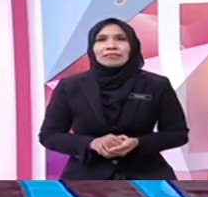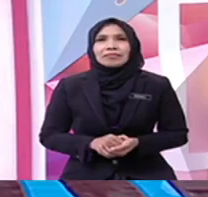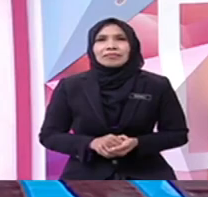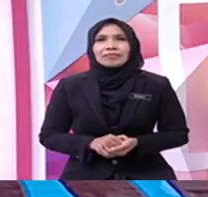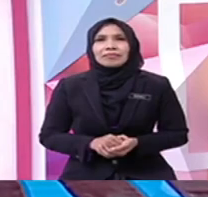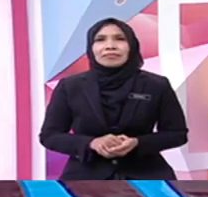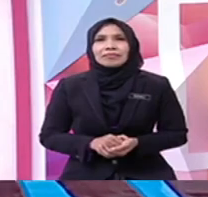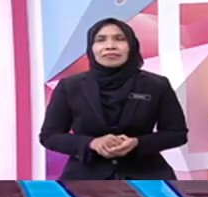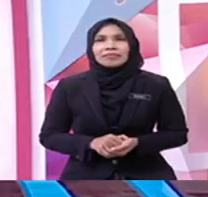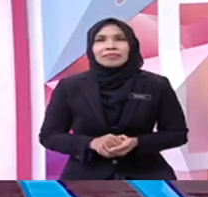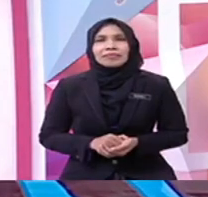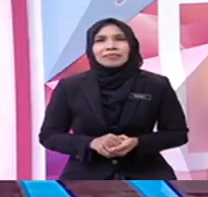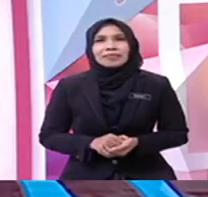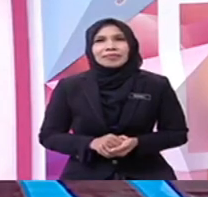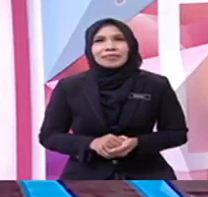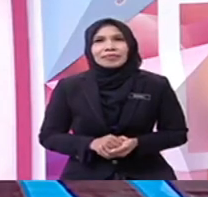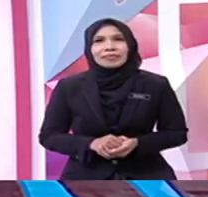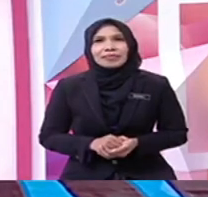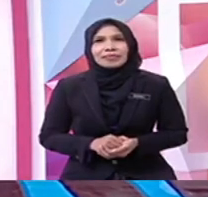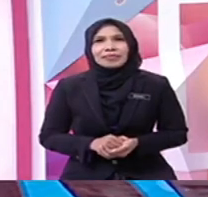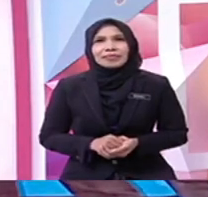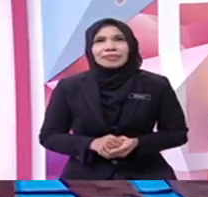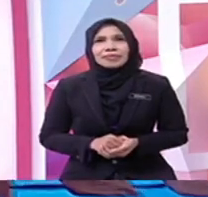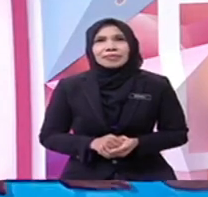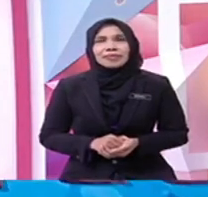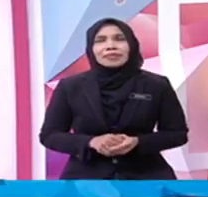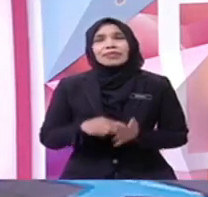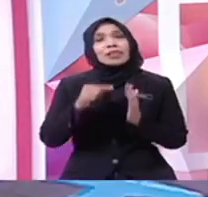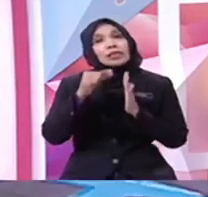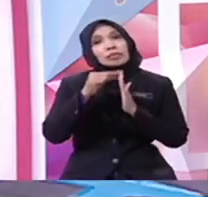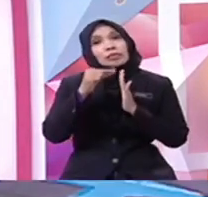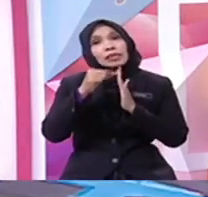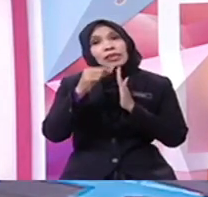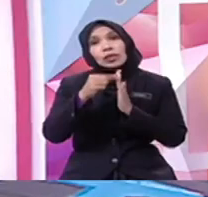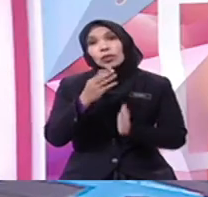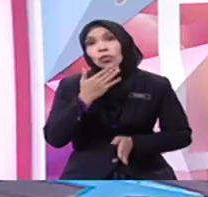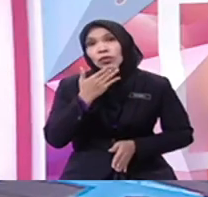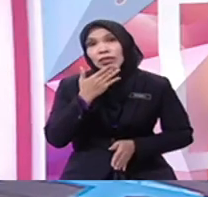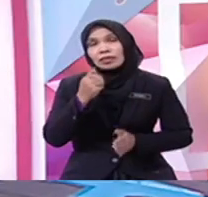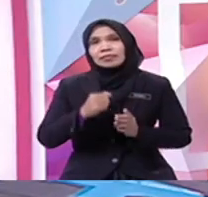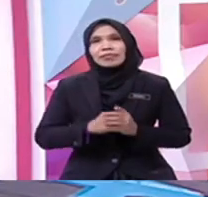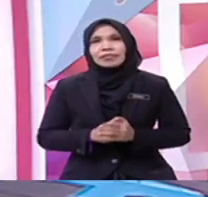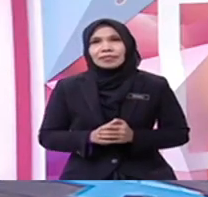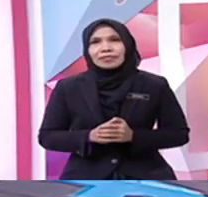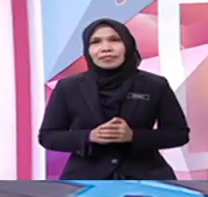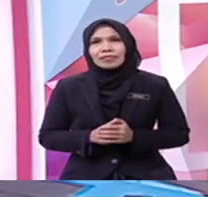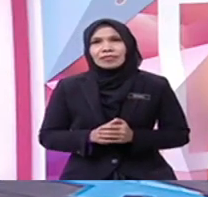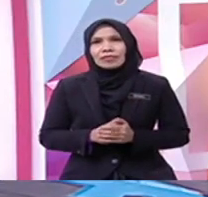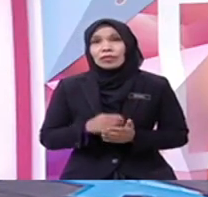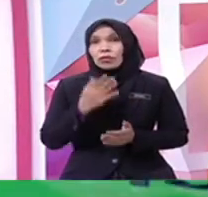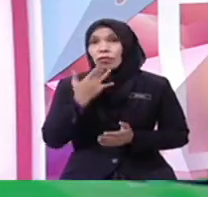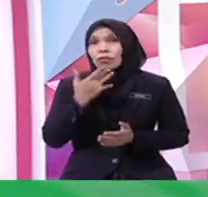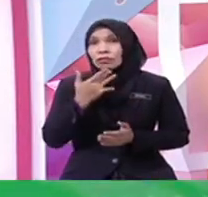Oke sekarang kita pilih warna-warna VC